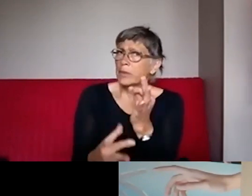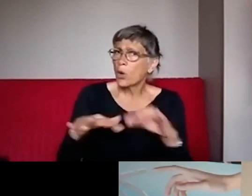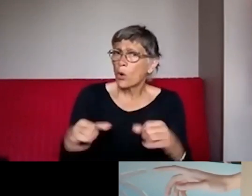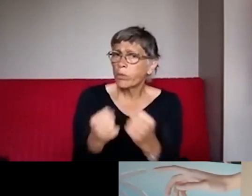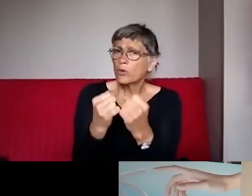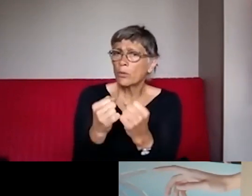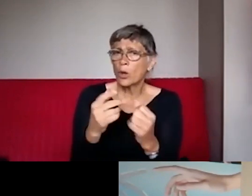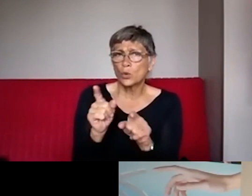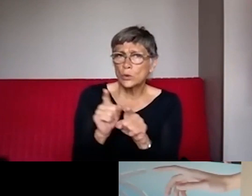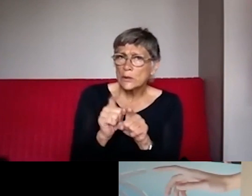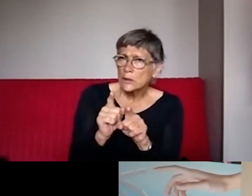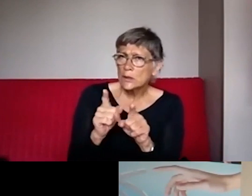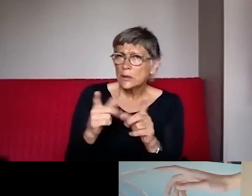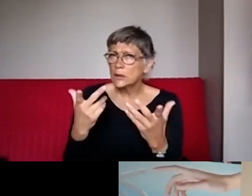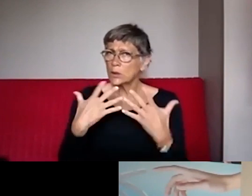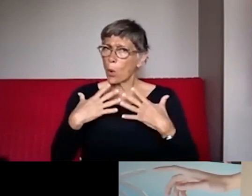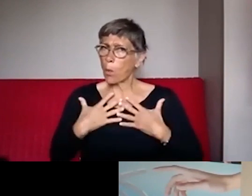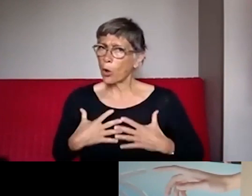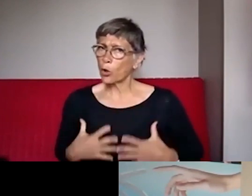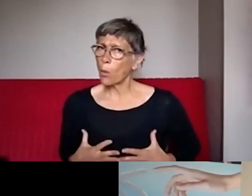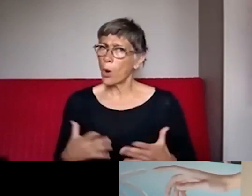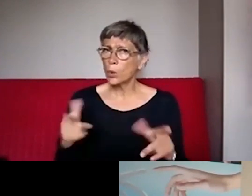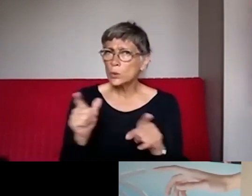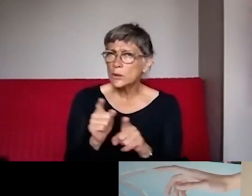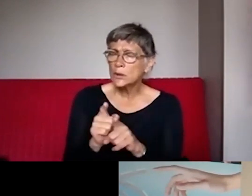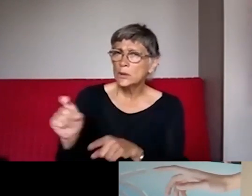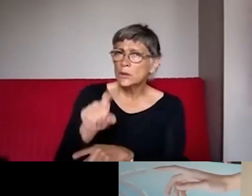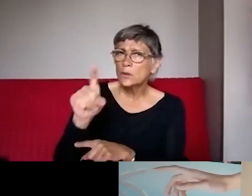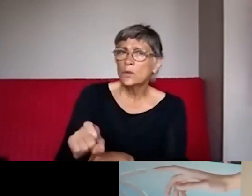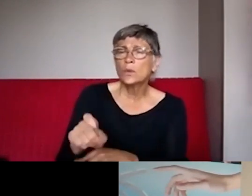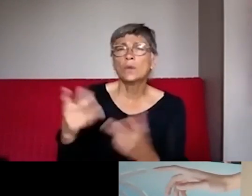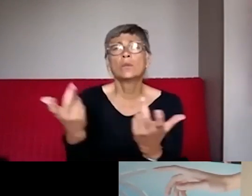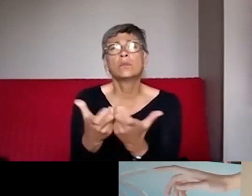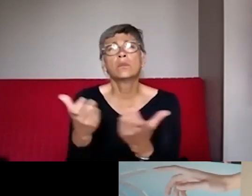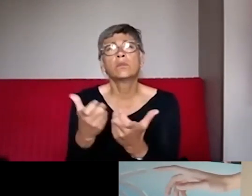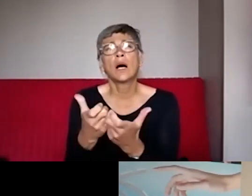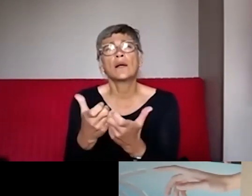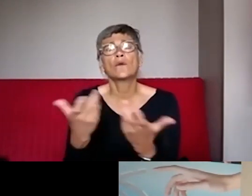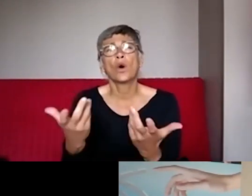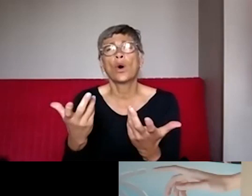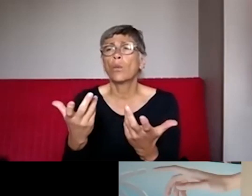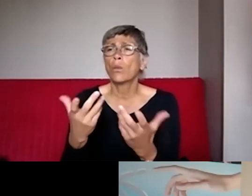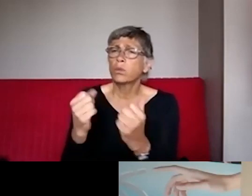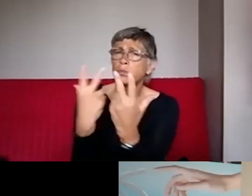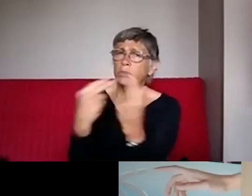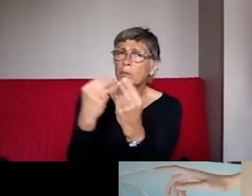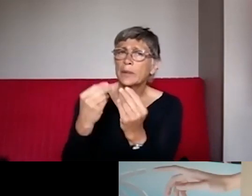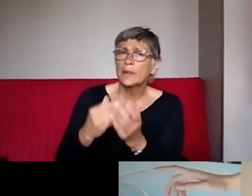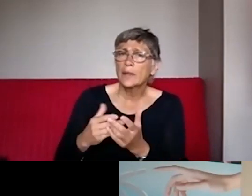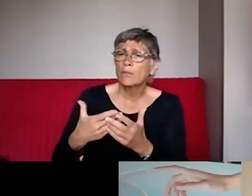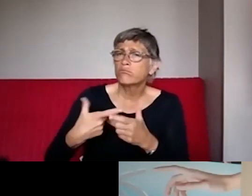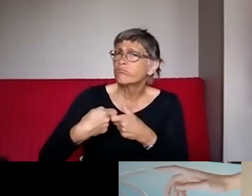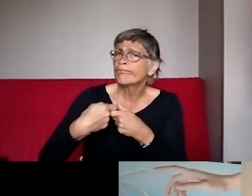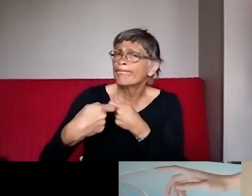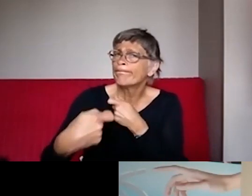comportementale? Est-ce que tu peux déjà nous parler, par exemple, du déroulé, et puis ensuite, tu nous parleras de la